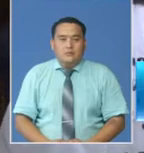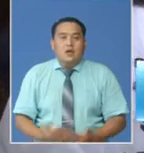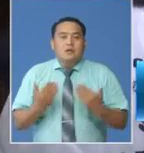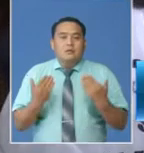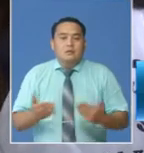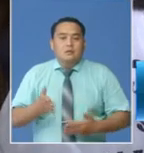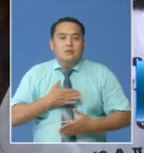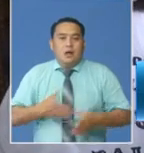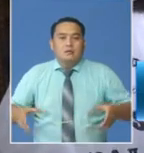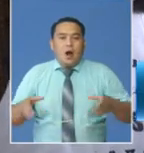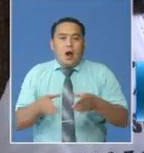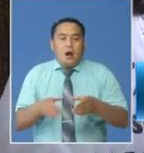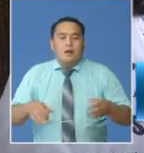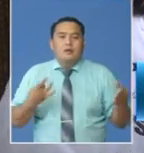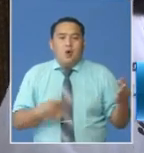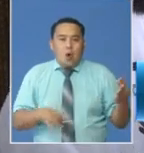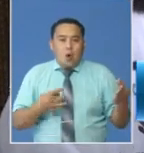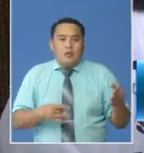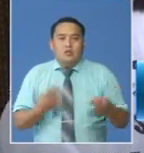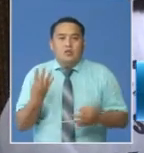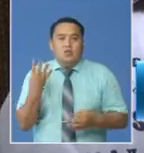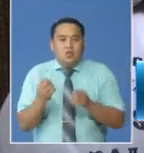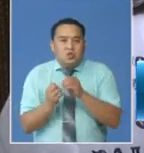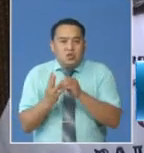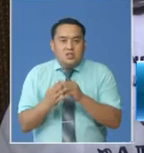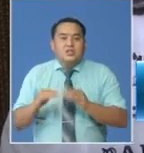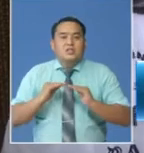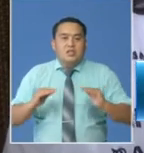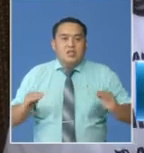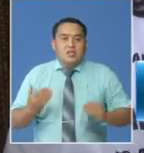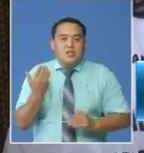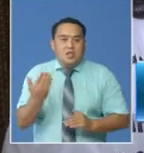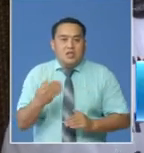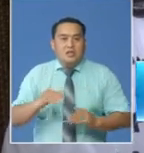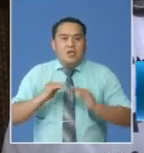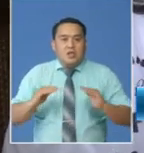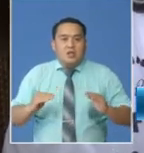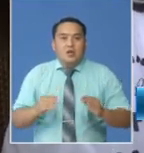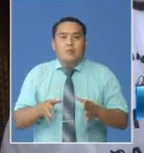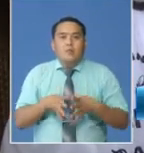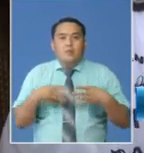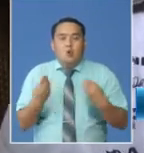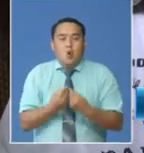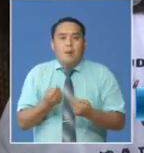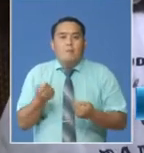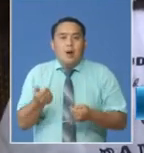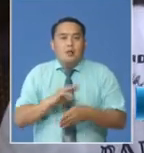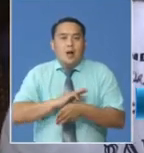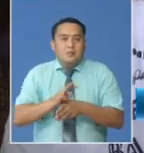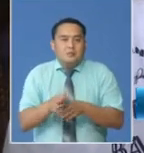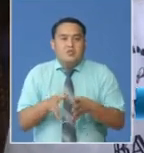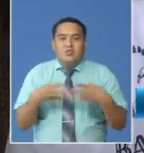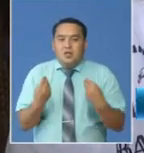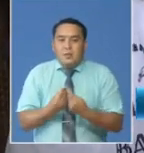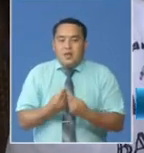Сейчас наш ансамбль «Ки-ДБР» состоит из 14 детей. В их числе ребята из многодетных и малообеспеченных